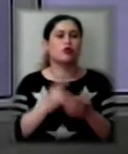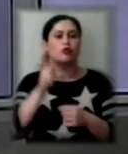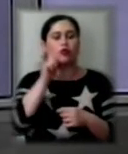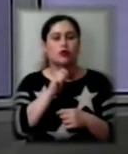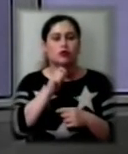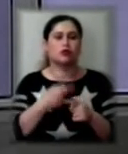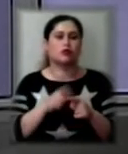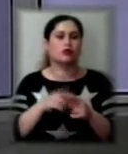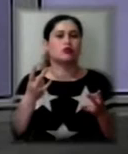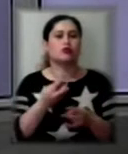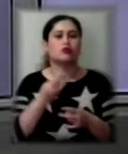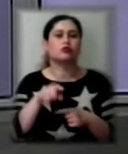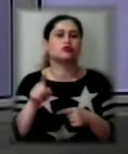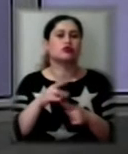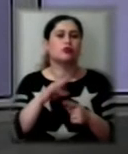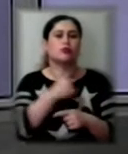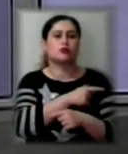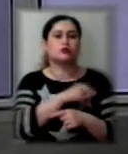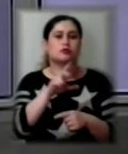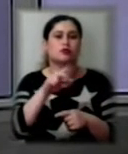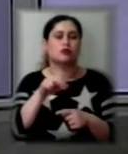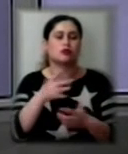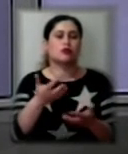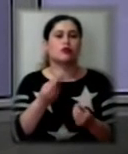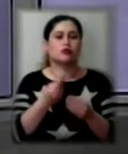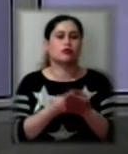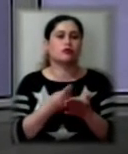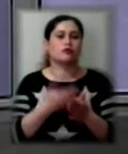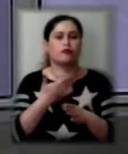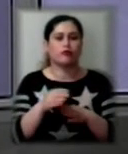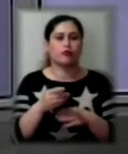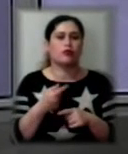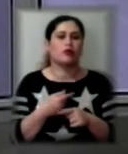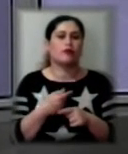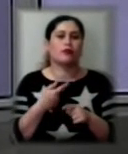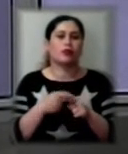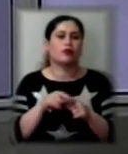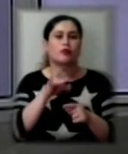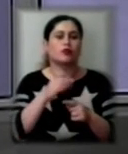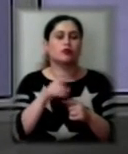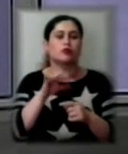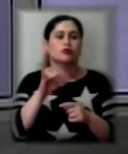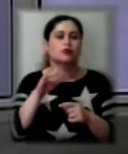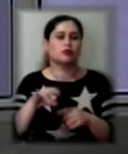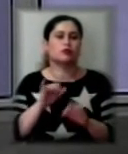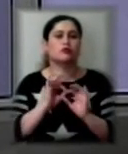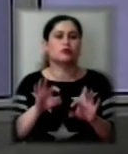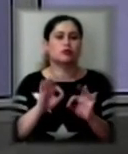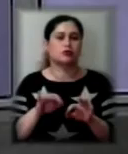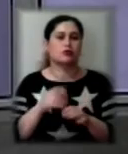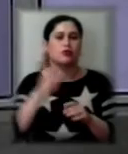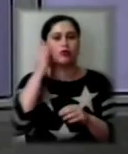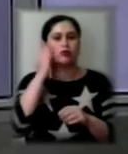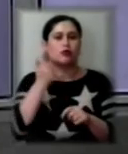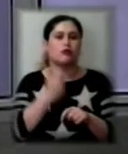потрібно для того, щоб медичний заклад отримав фінансування з державного бюджету. Про це кореспондентам Суспільного сьогодні розповів головний лікар